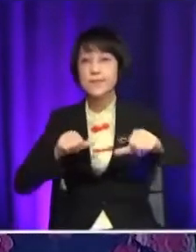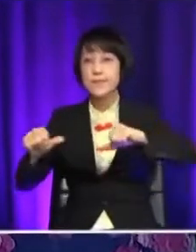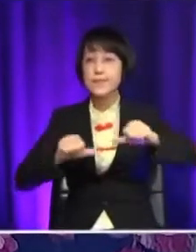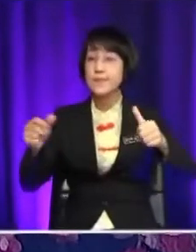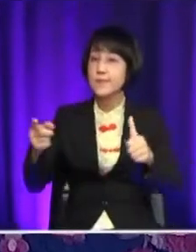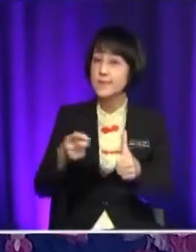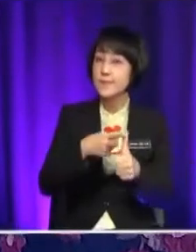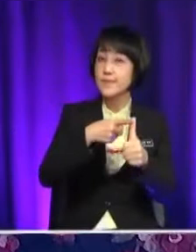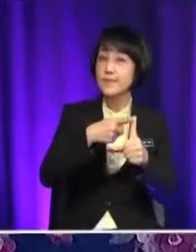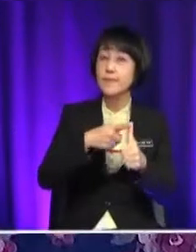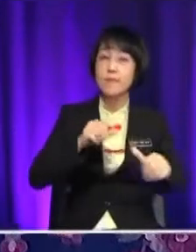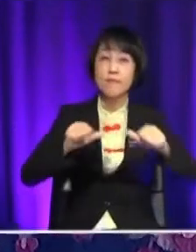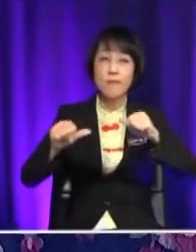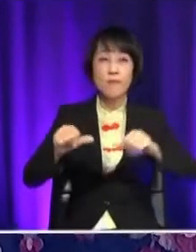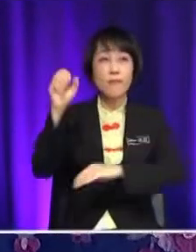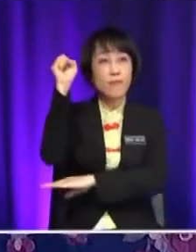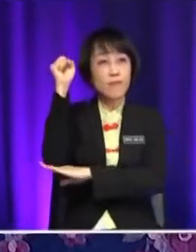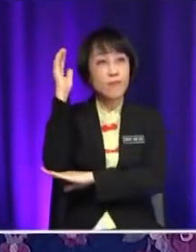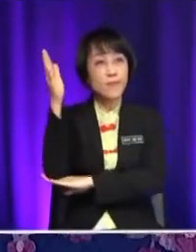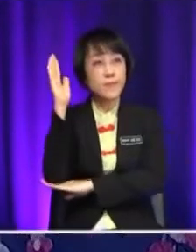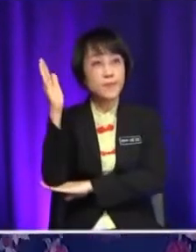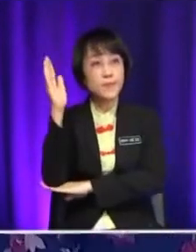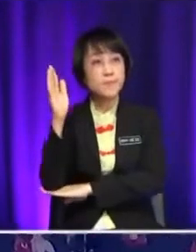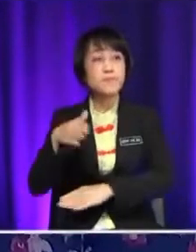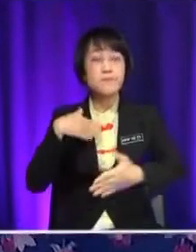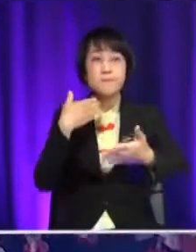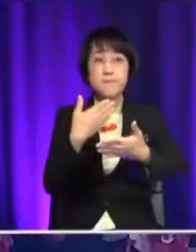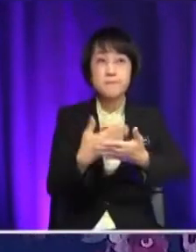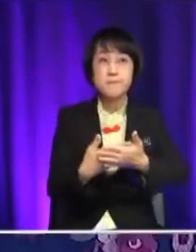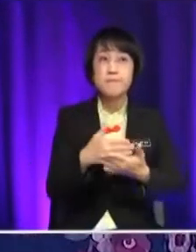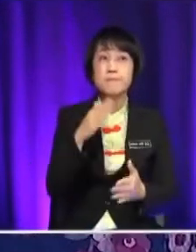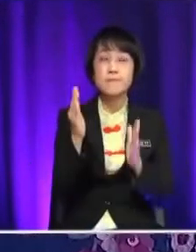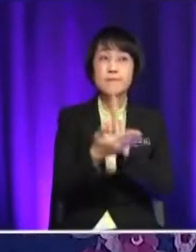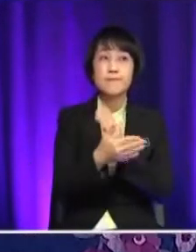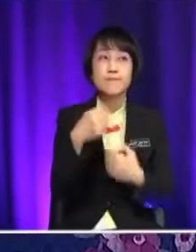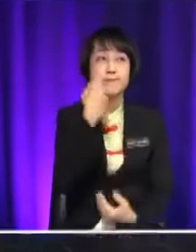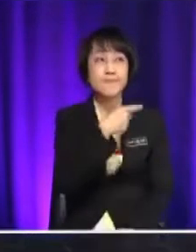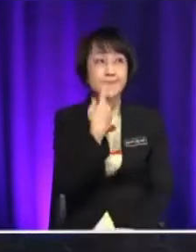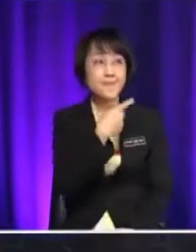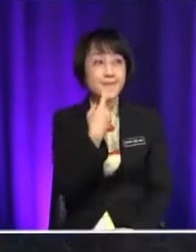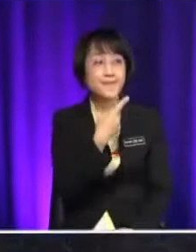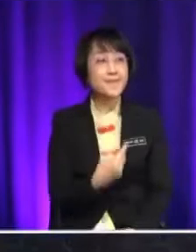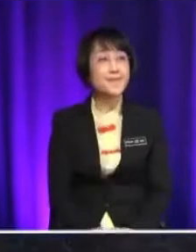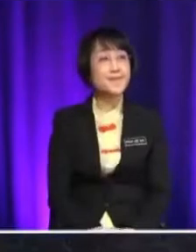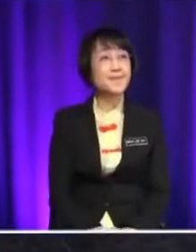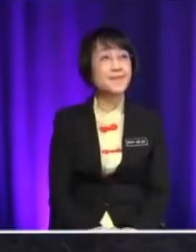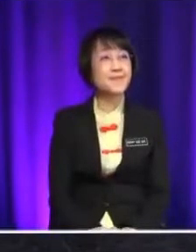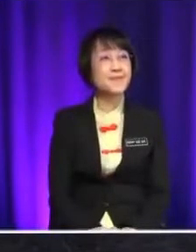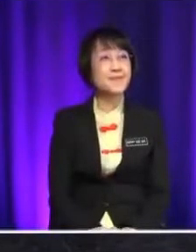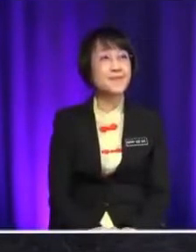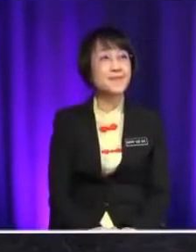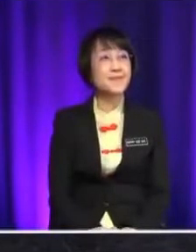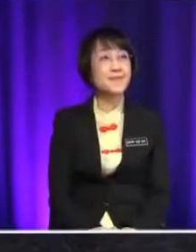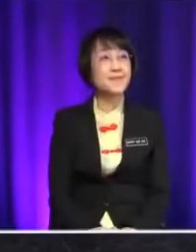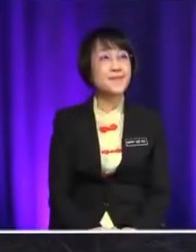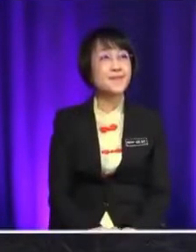iaitu aktiviti syarahan yang akan disampaikan oleh siapa? Ada murid kita nak sampaikan syarahan, cikgu. Siapa?